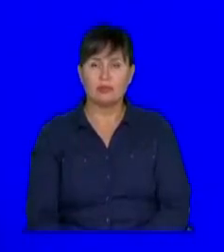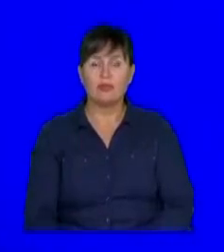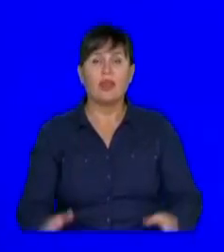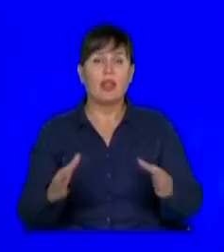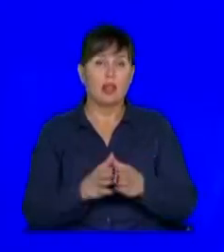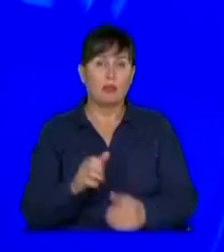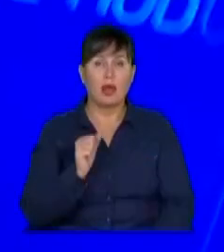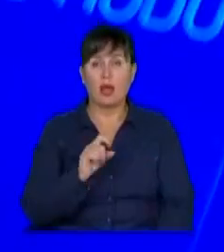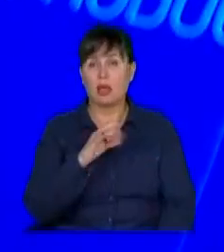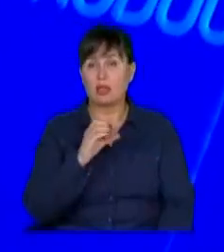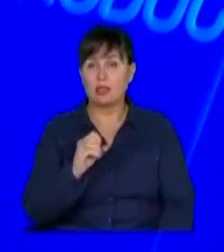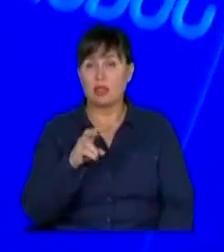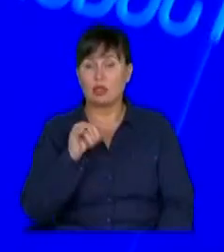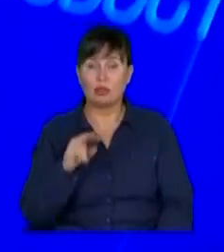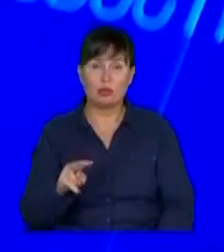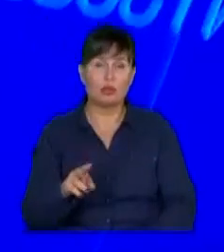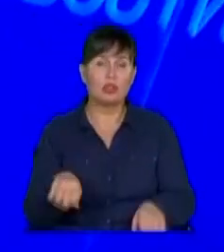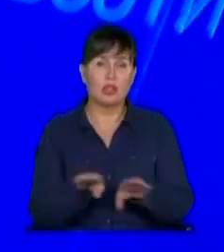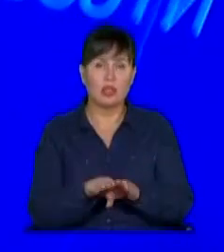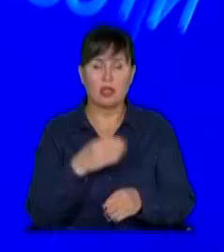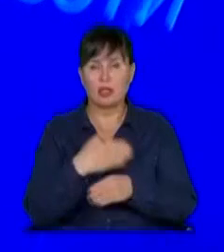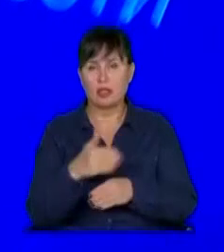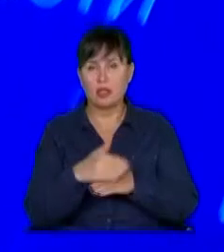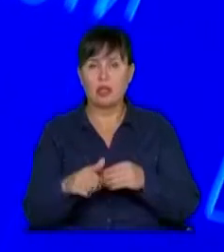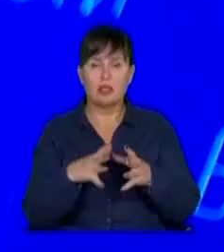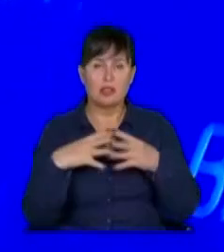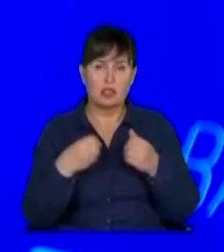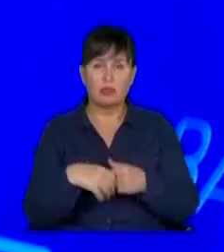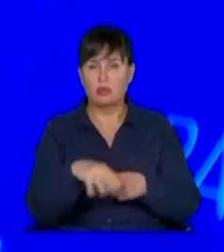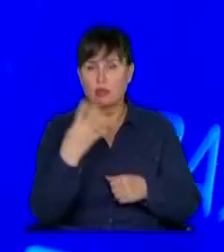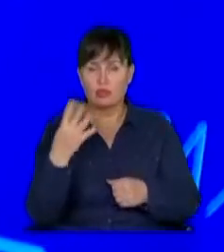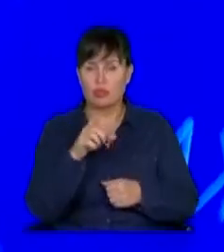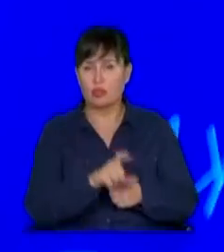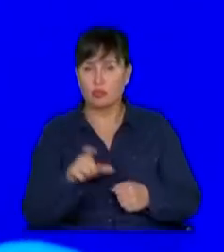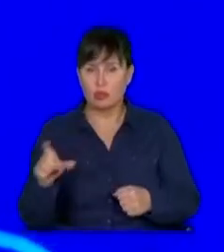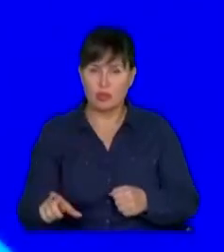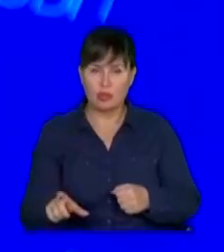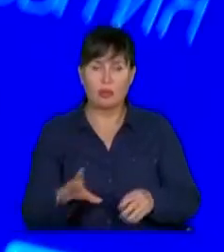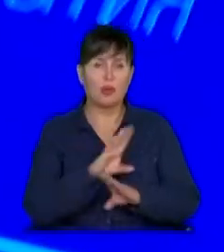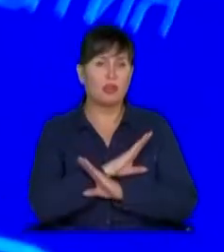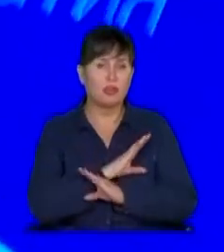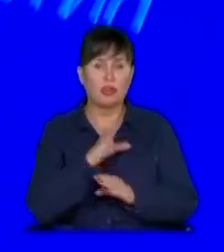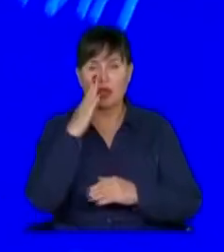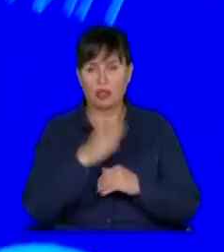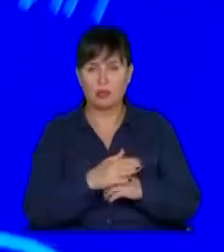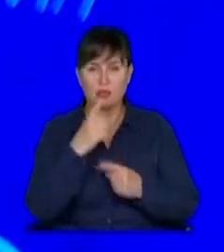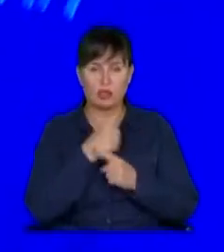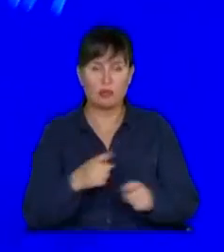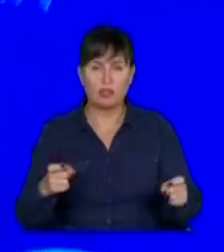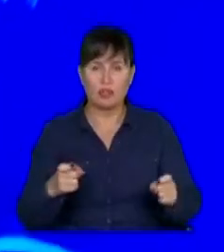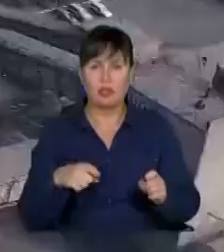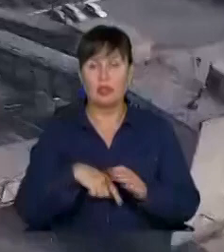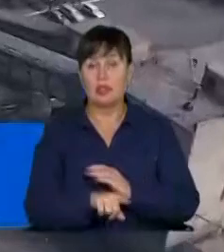Компания ArcelorMittal Темиртау погасила кредиты семей 44 погибших шахтеров. Об этом сообщил аким Карагандинской области